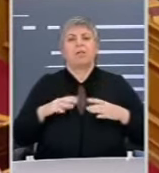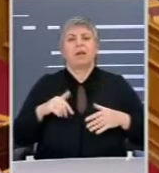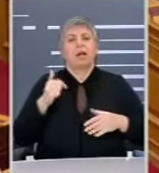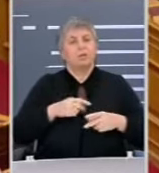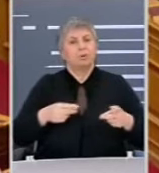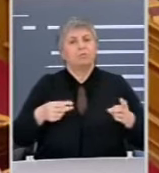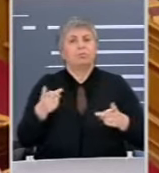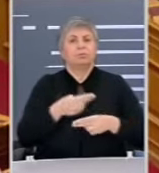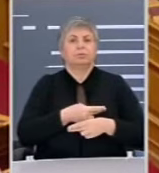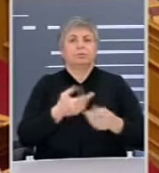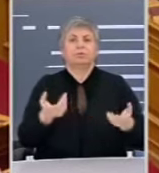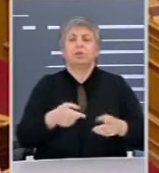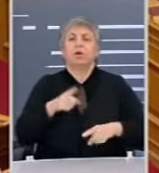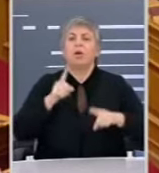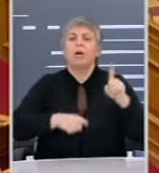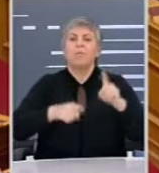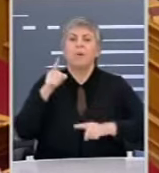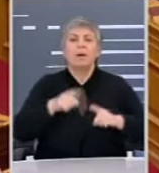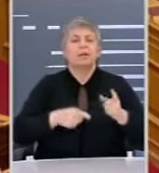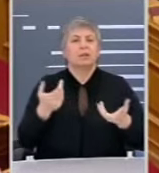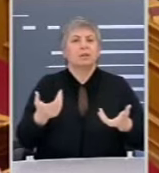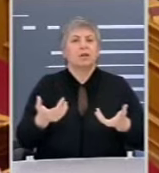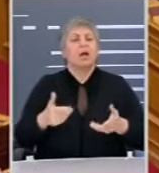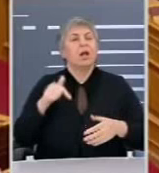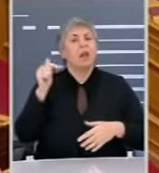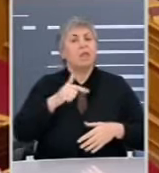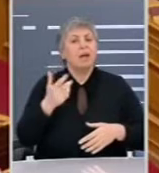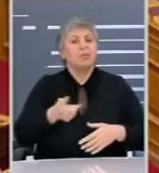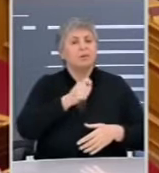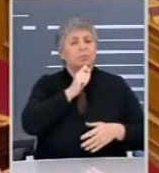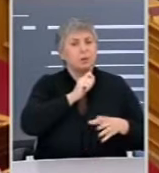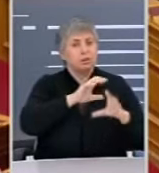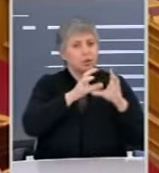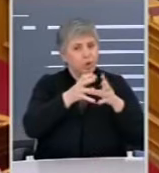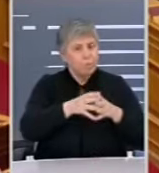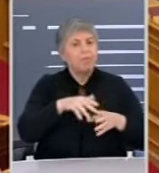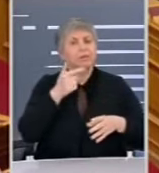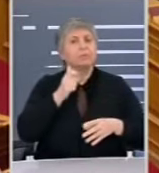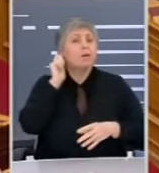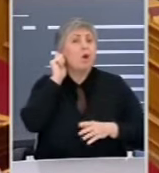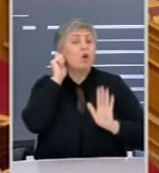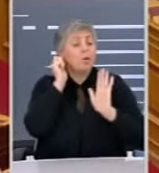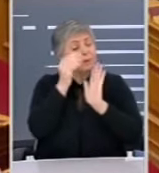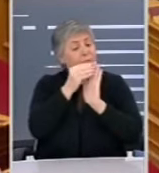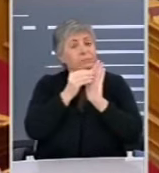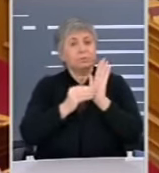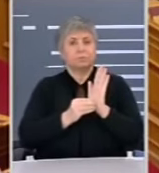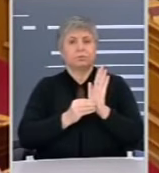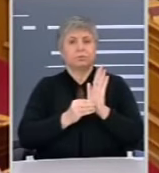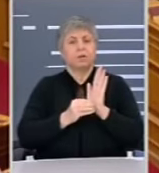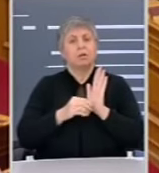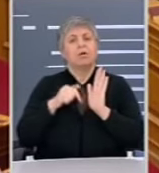κοπούν οι βουλευτές και οι κύκλοι που είχαν δοθεί από τα κόμματα διότι είναι εξαιρετικές οι πιέσεις που ασκούνται είτε από